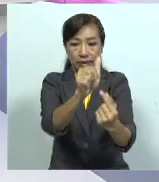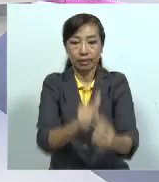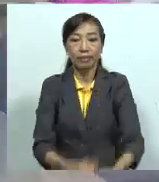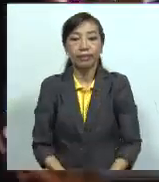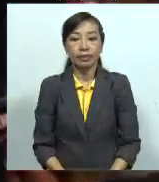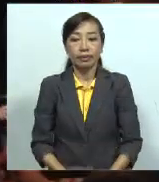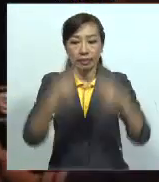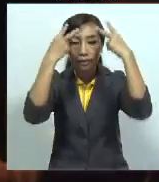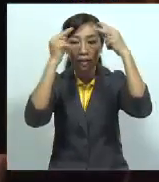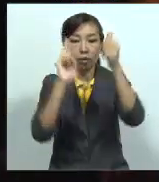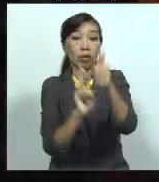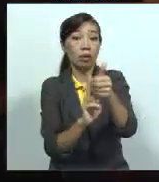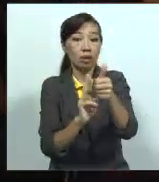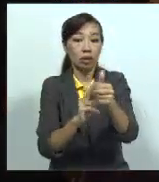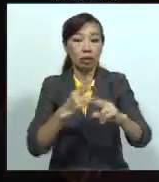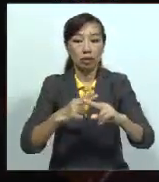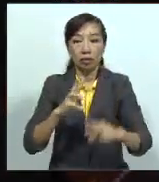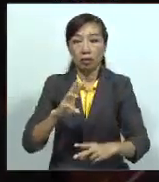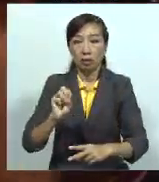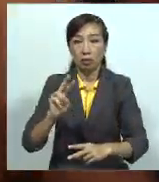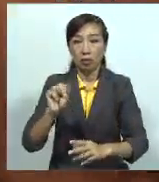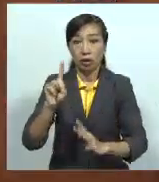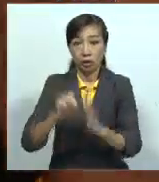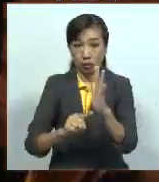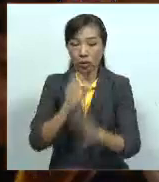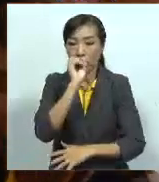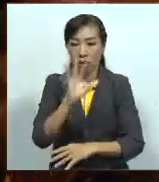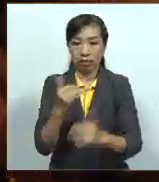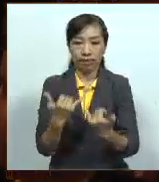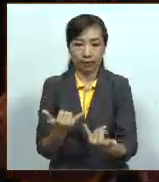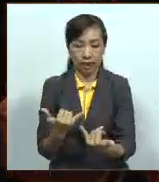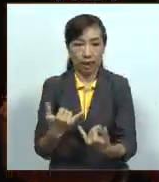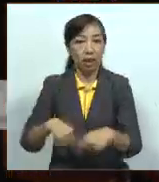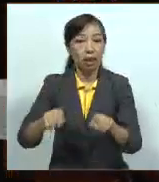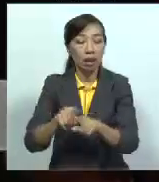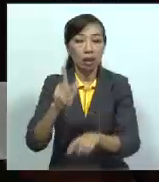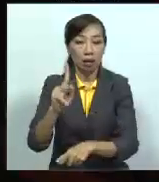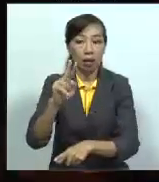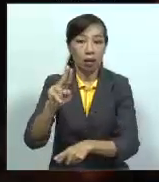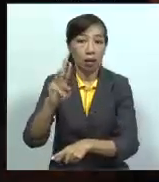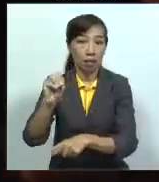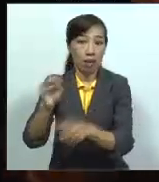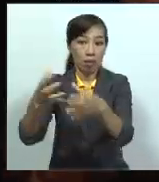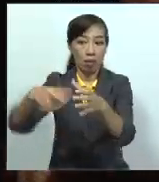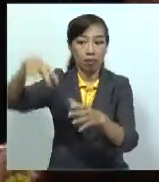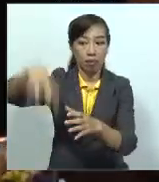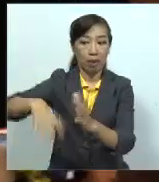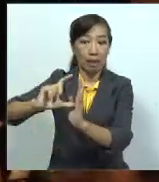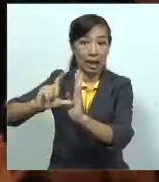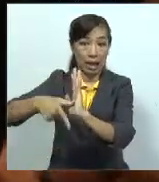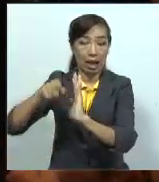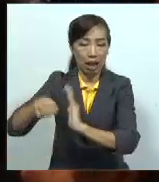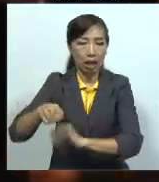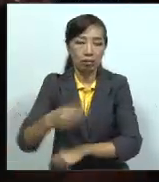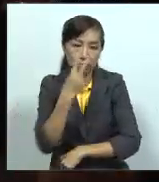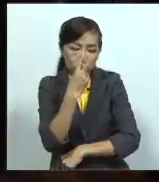โดยนายวิษณุเครืองามรองนายกรัฐมนตรีเปิดเผยว่าขณะนี้สำนักเลขาธิการคณะรัฐมนตรีตรวจสอบคุณสมบัติ